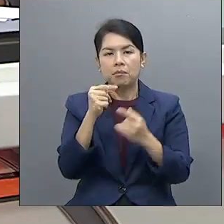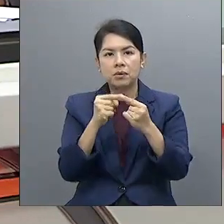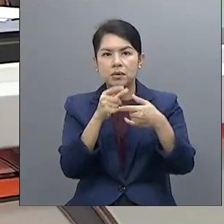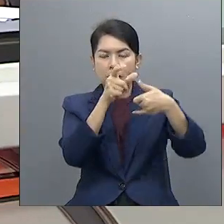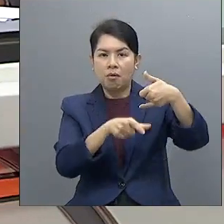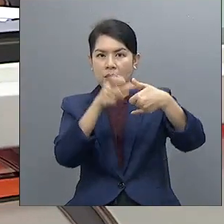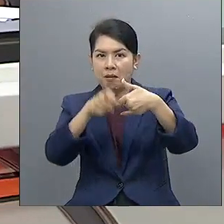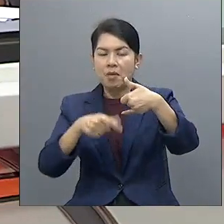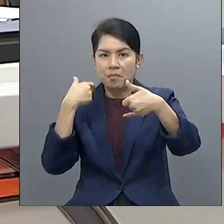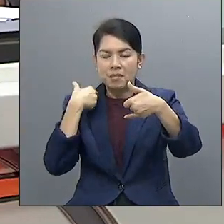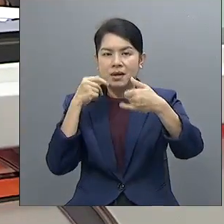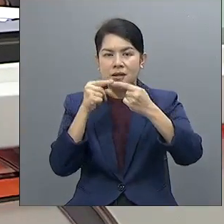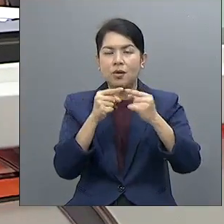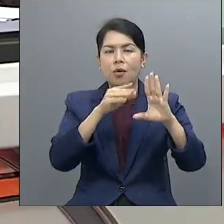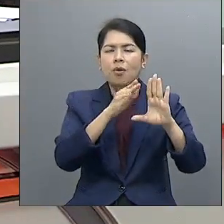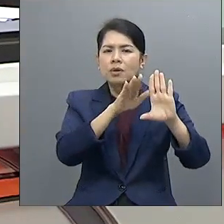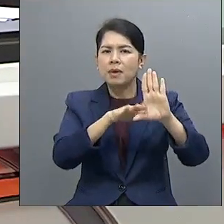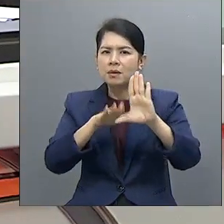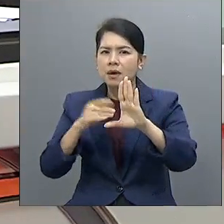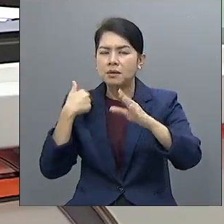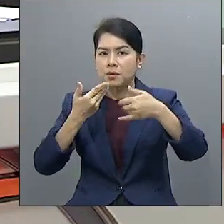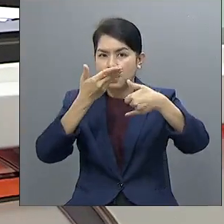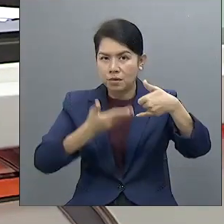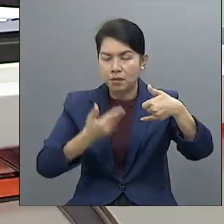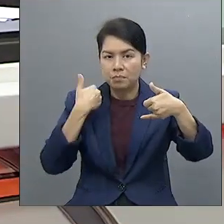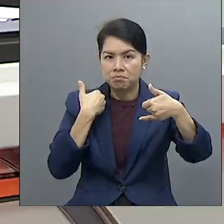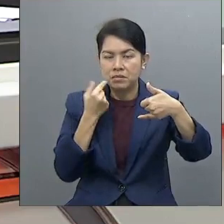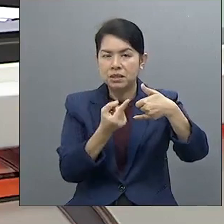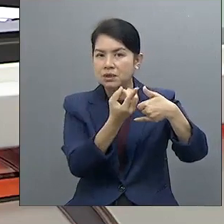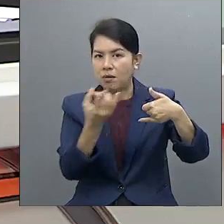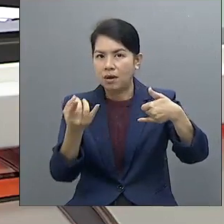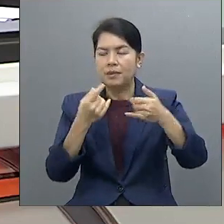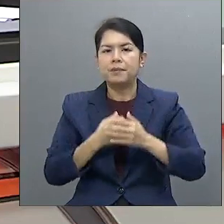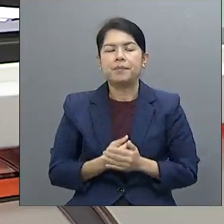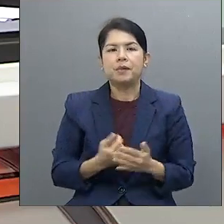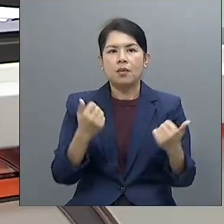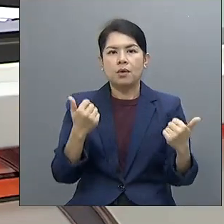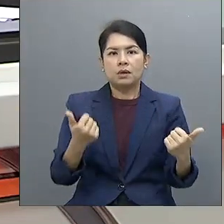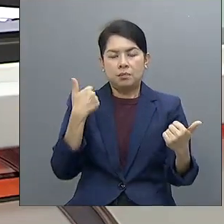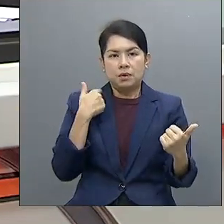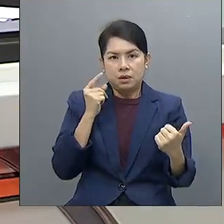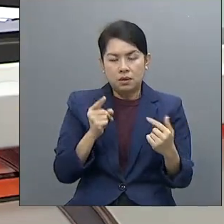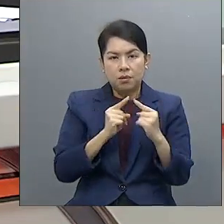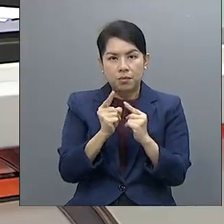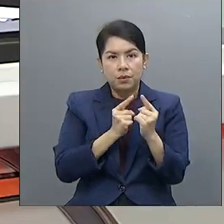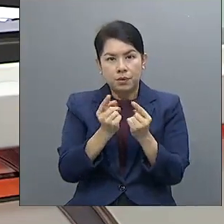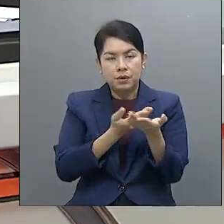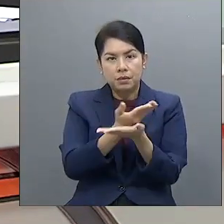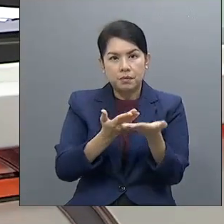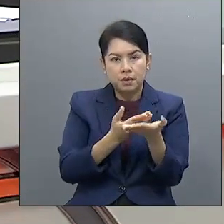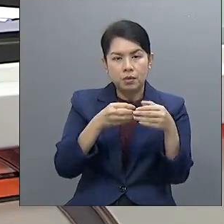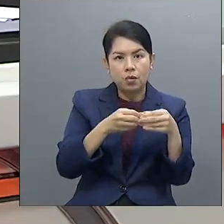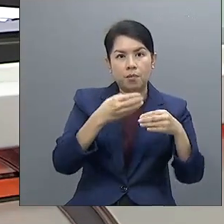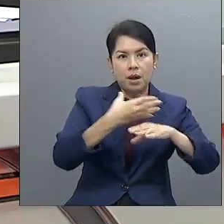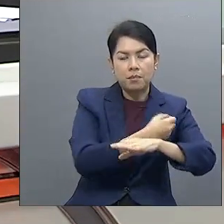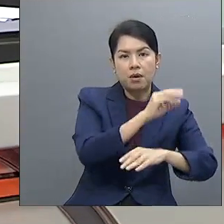ครที่เหมาะสมมาแล้วแล้วสิ่งที่มันน่าติดตามนั่นก็คือจริงๆวันนี้มันควรจะมีการเจรจาระหว่าง2พรรคเพื่อเค